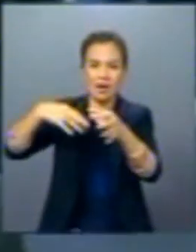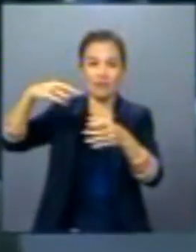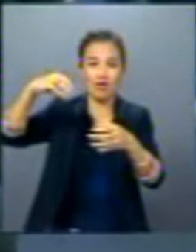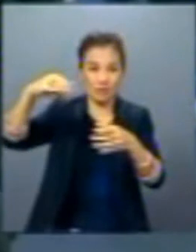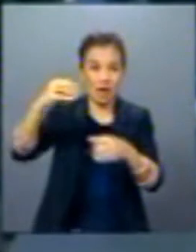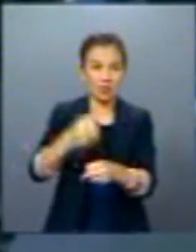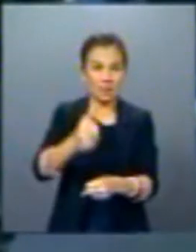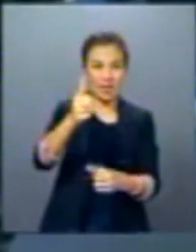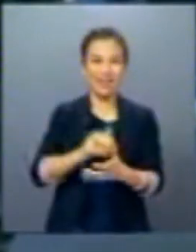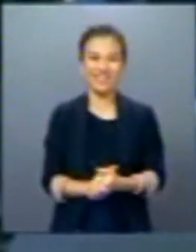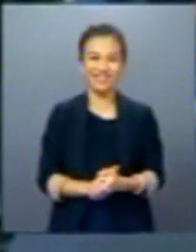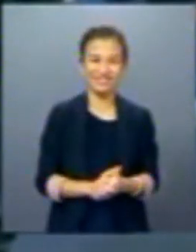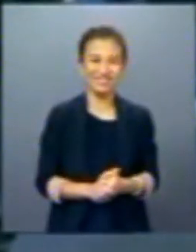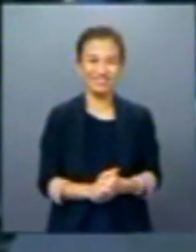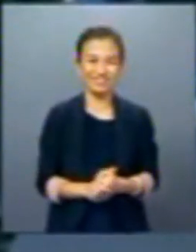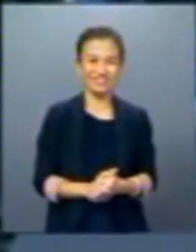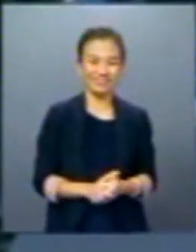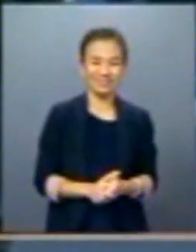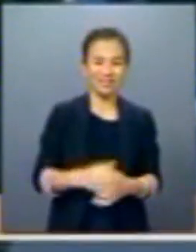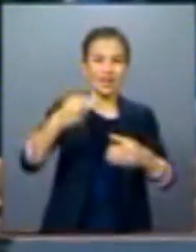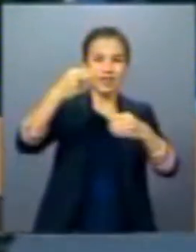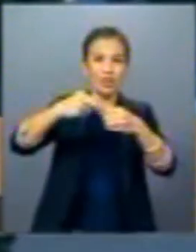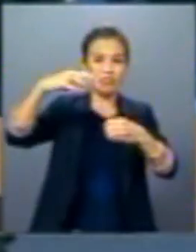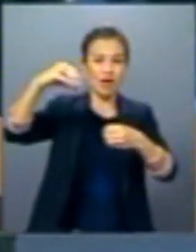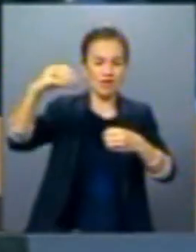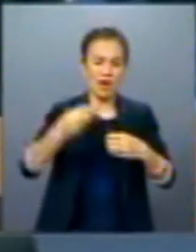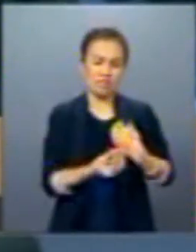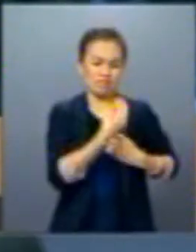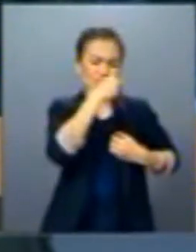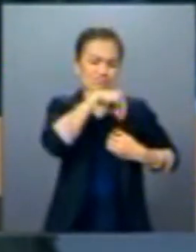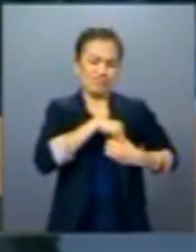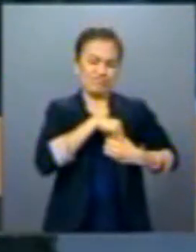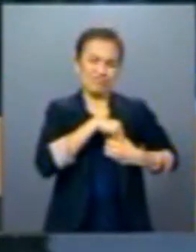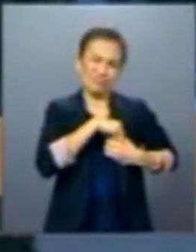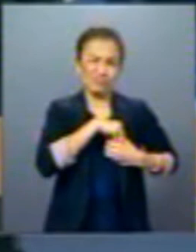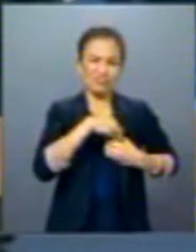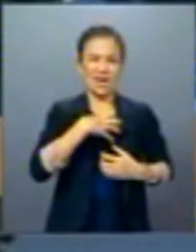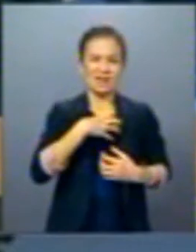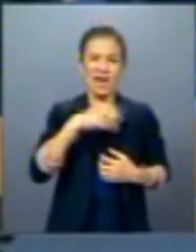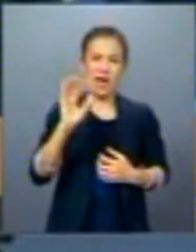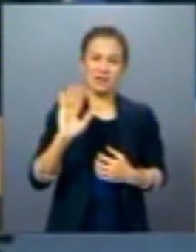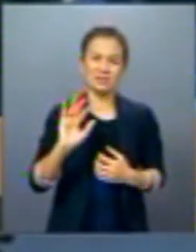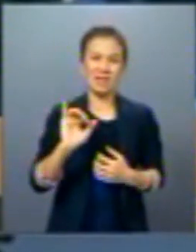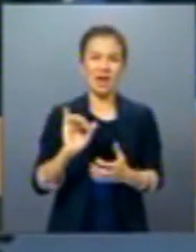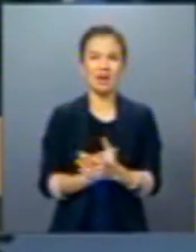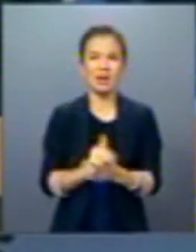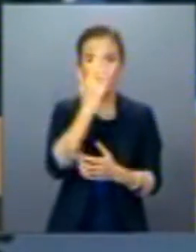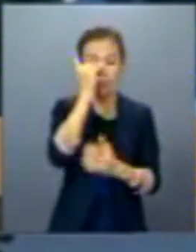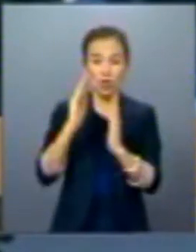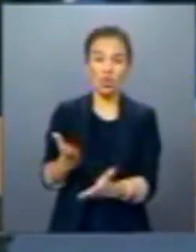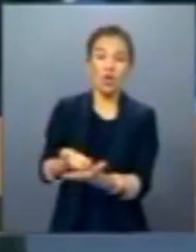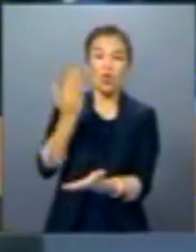รถไฟฟ้านี่มันยังเข้าไปไม่ถึงจิตใจคนเรารถไฟฟ้าเนี่ยเริ่มแรกจะเป็นของเล่นของเศรษฐีก่อน